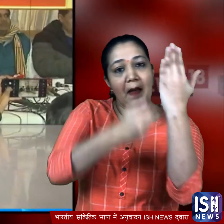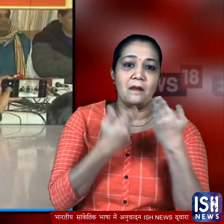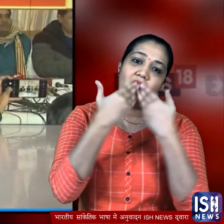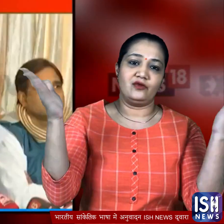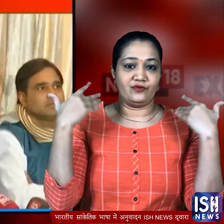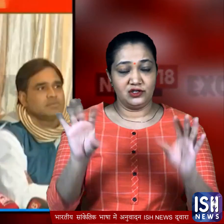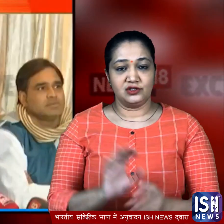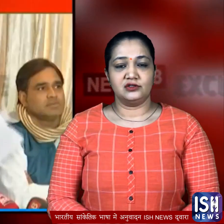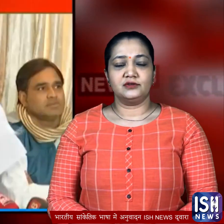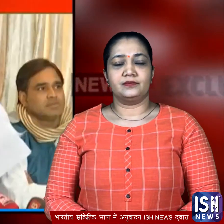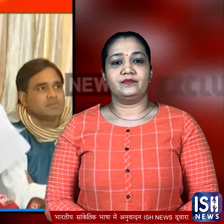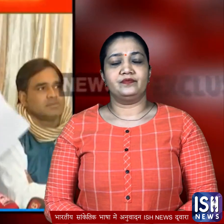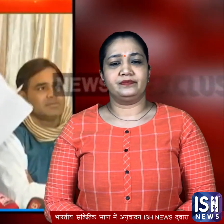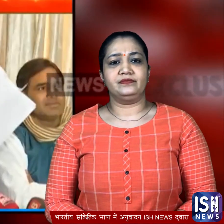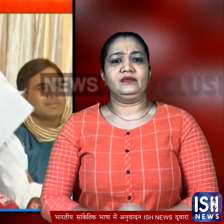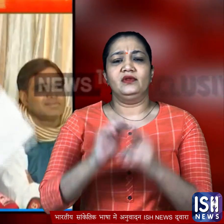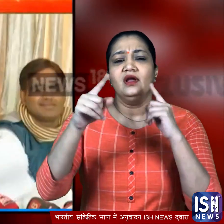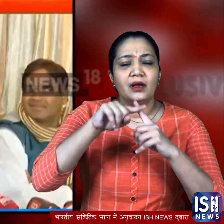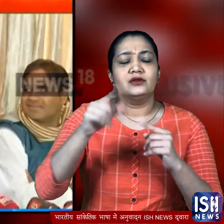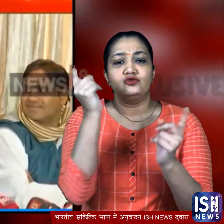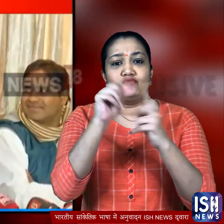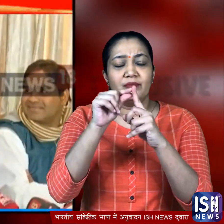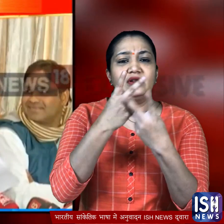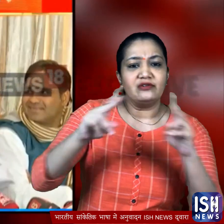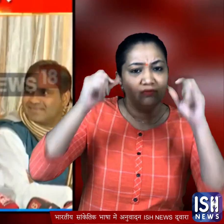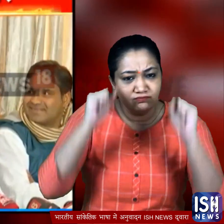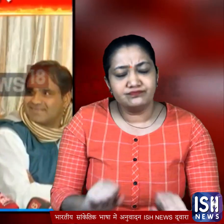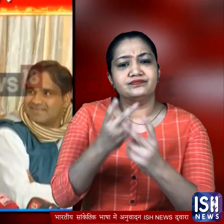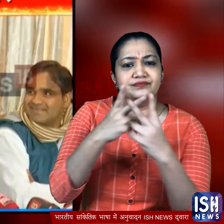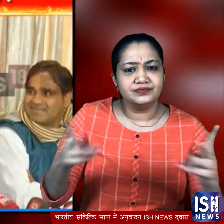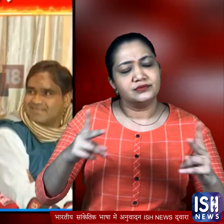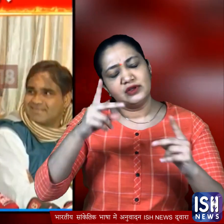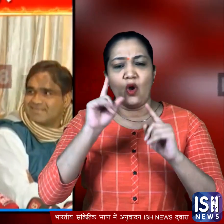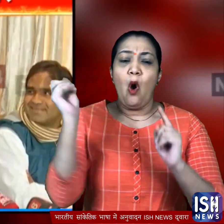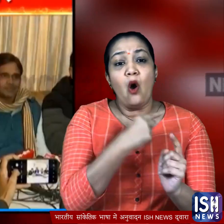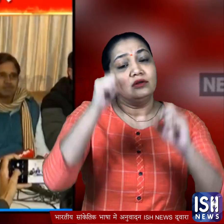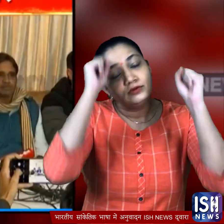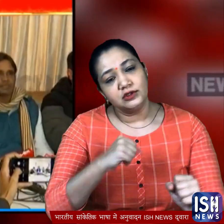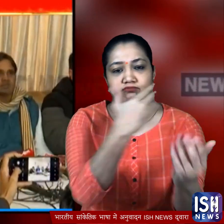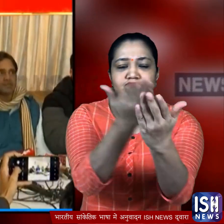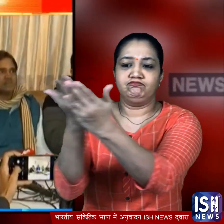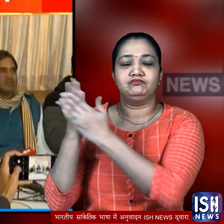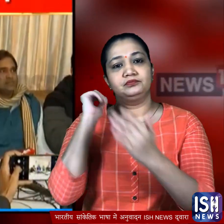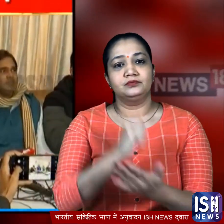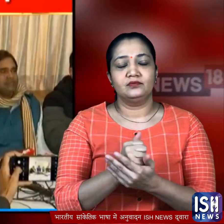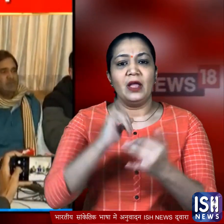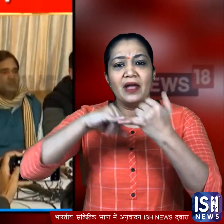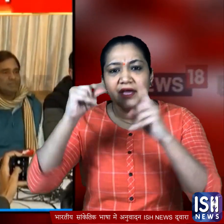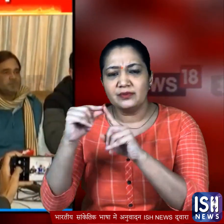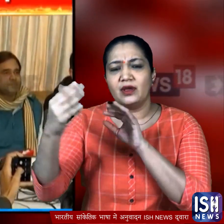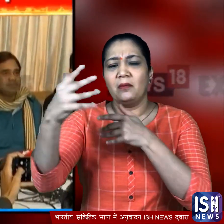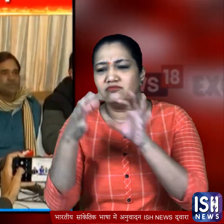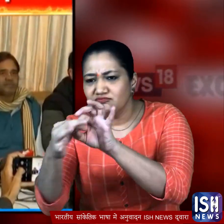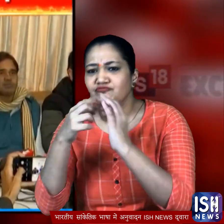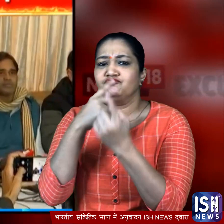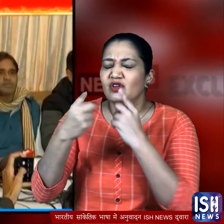भी कर दिया, जबकि यह घोषणा भी कर दी कि वो यूपी की सभी सीटों पर उम्मीदवार उतारेंगे। लेकिन समाजवादी पार्टी से सीटों के